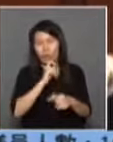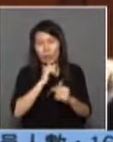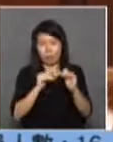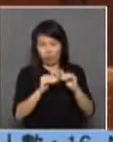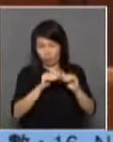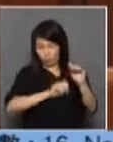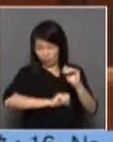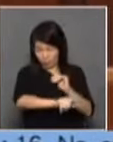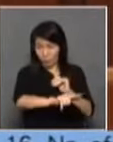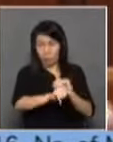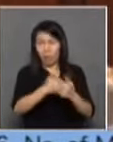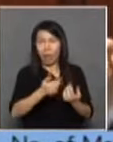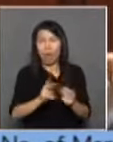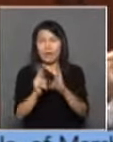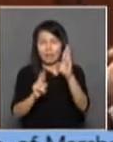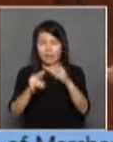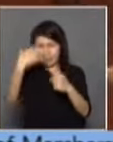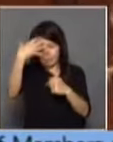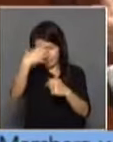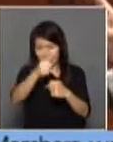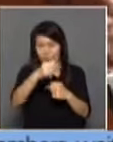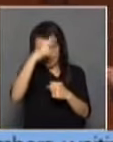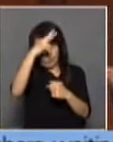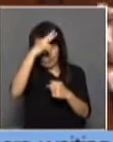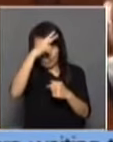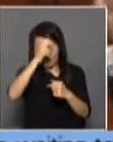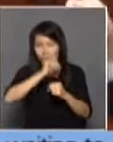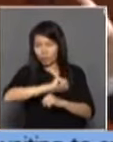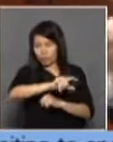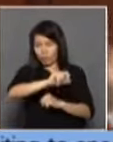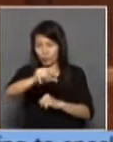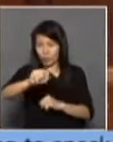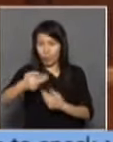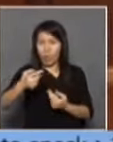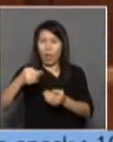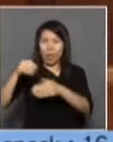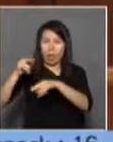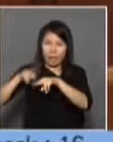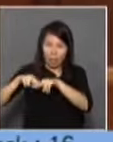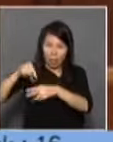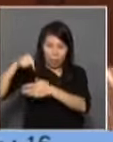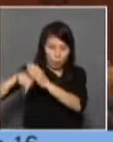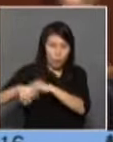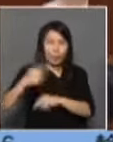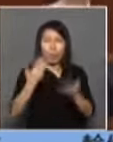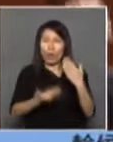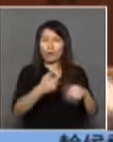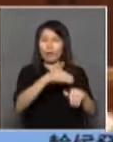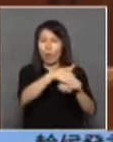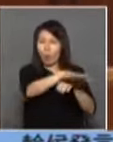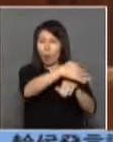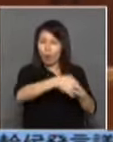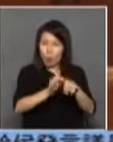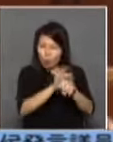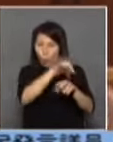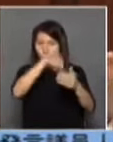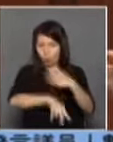城市嘅政府，我哋有嘅權力咧係大過國內外其他城市嘅政府嘅。呢個咧係因為中央授